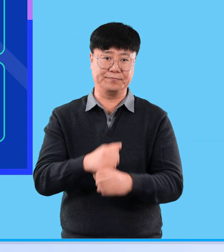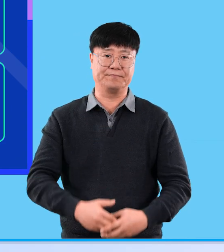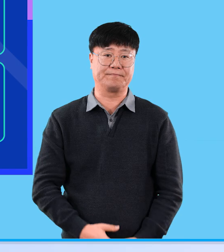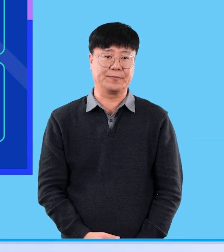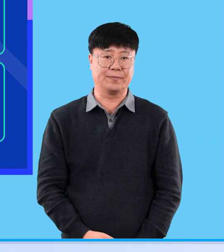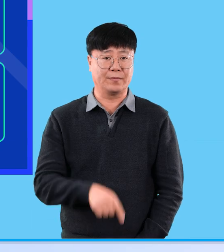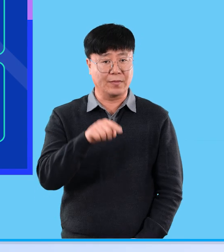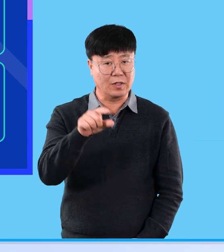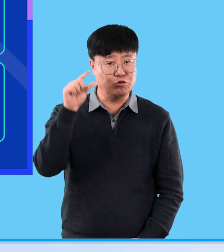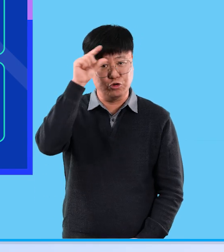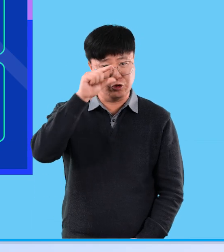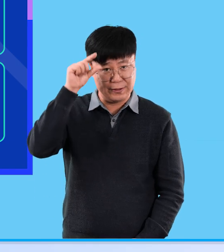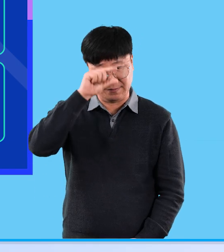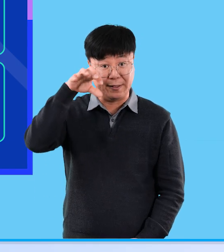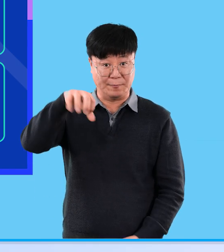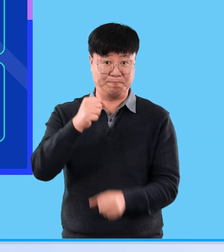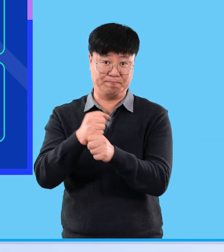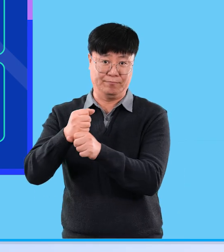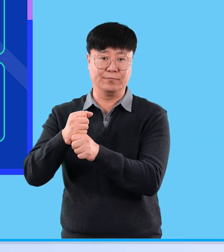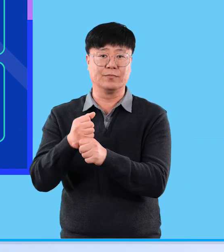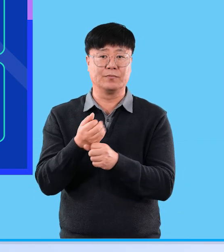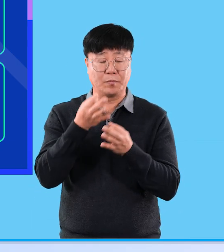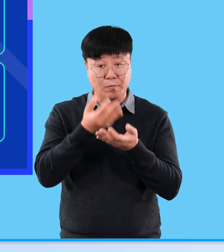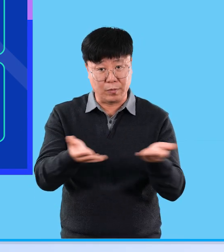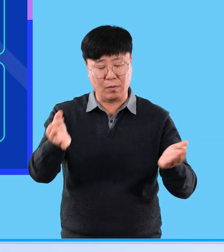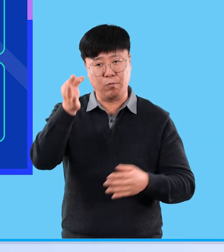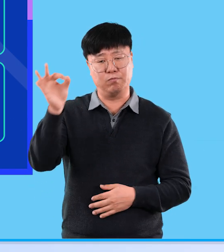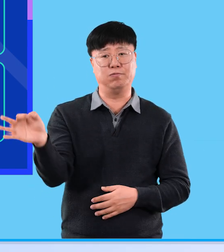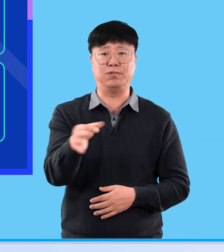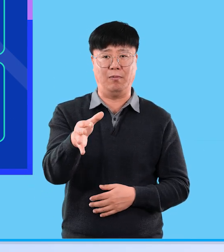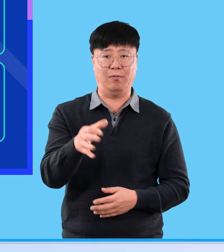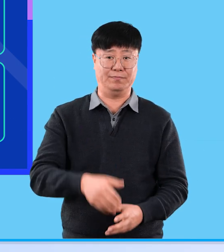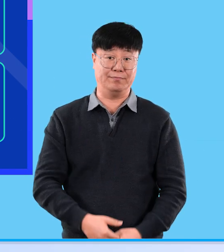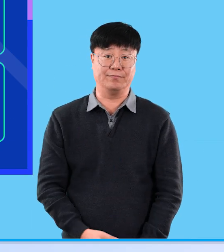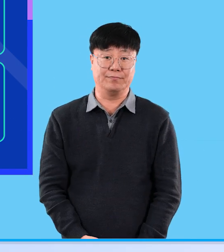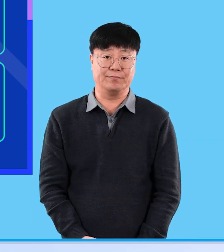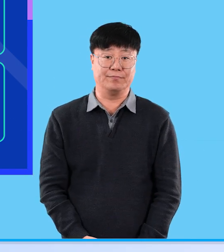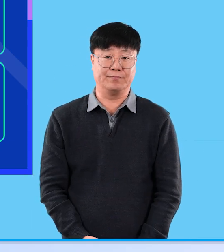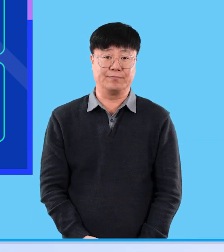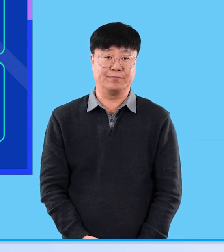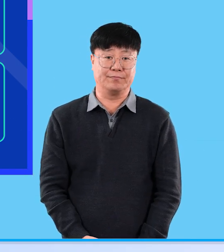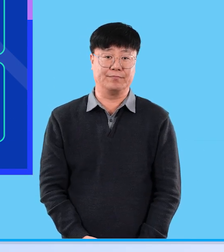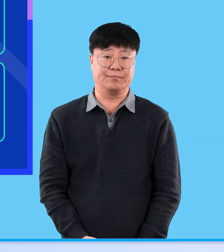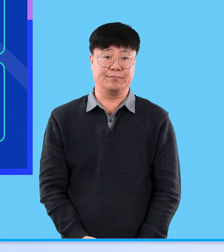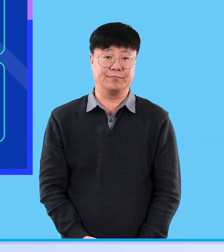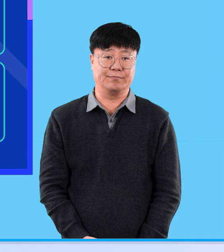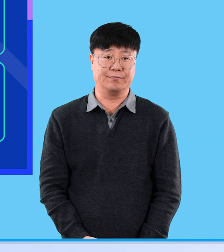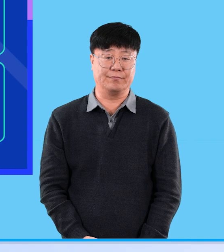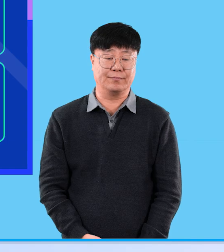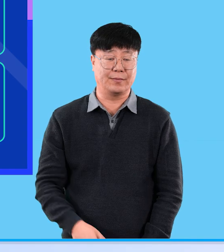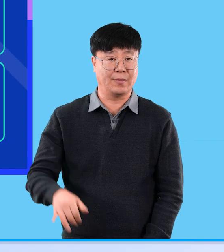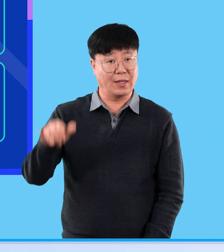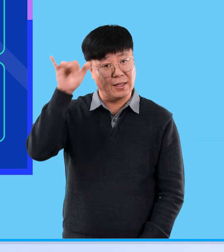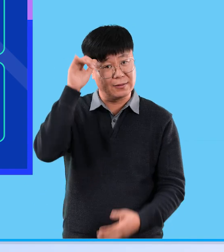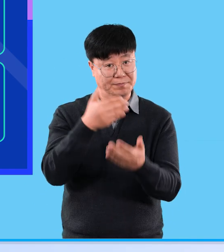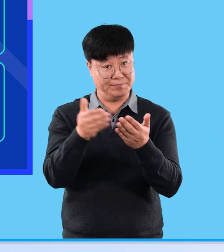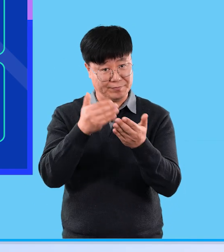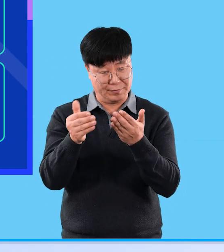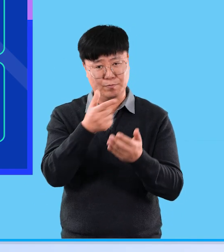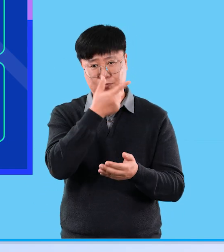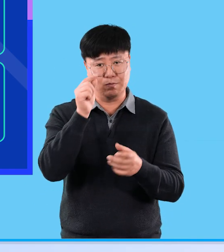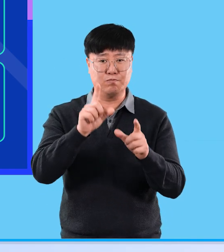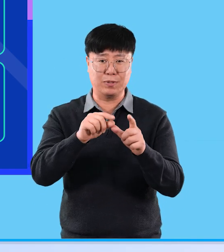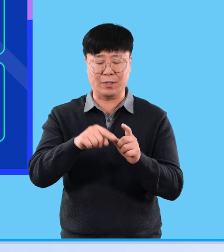되는데요. 이것은 그 구글에서 제공을 하다 보니까 또 무료이고 미드저니에서